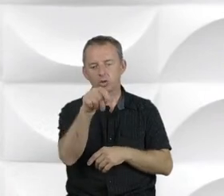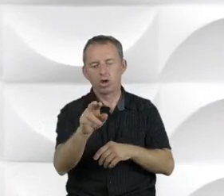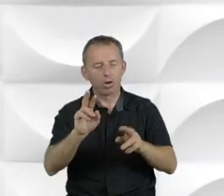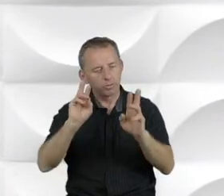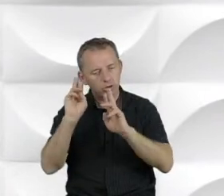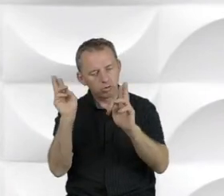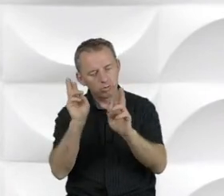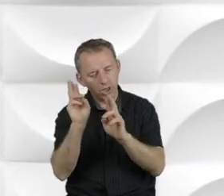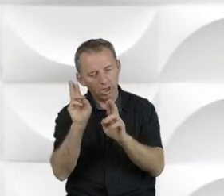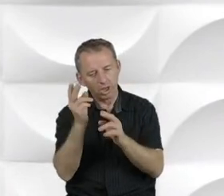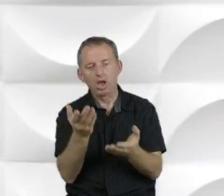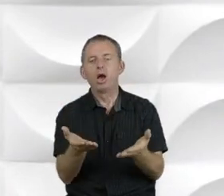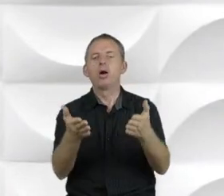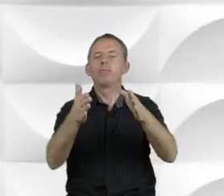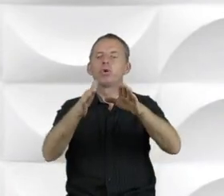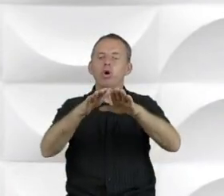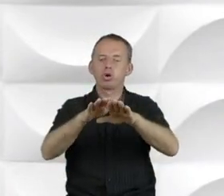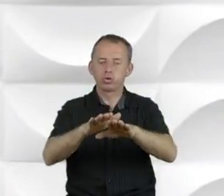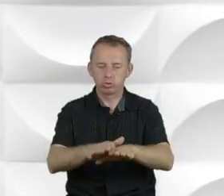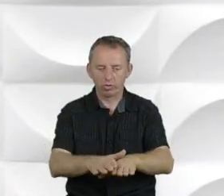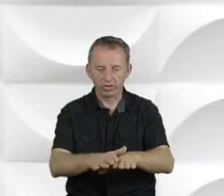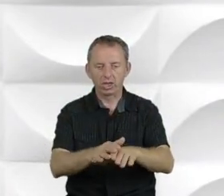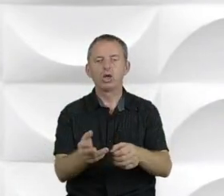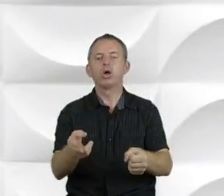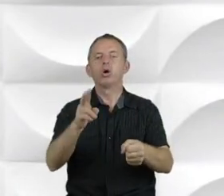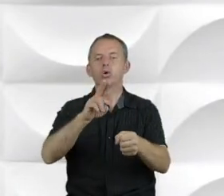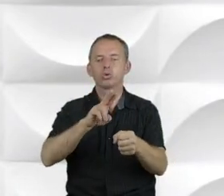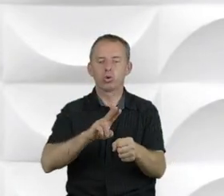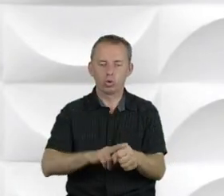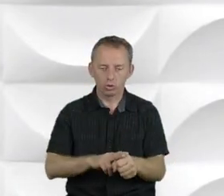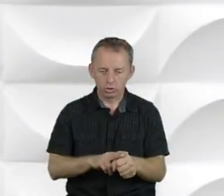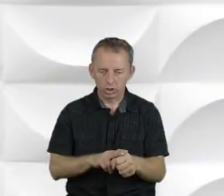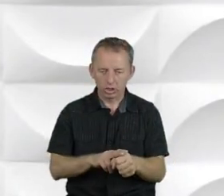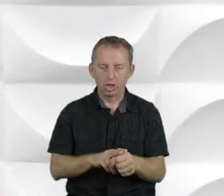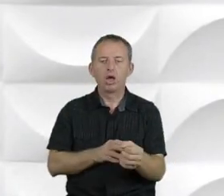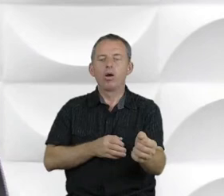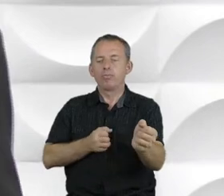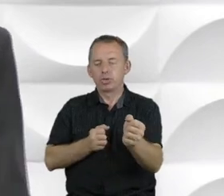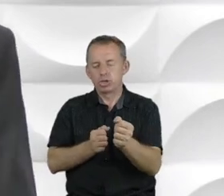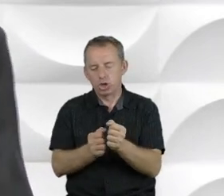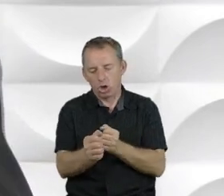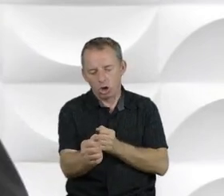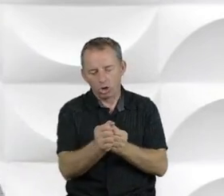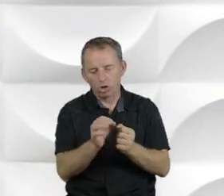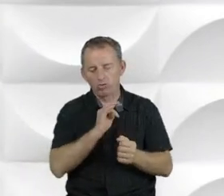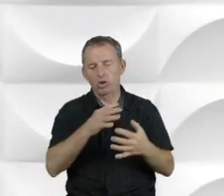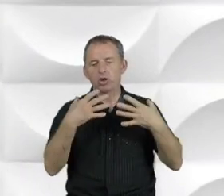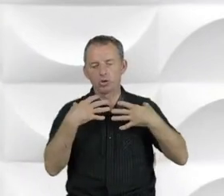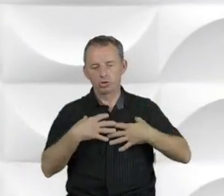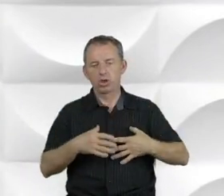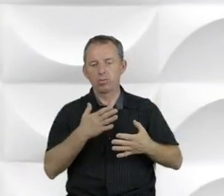brzmienie. Błogosławieni, którzy piorą